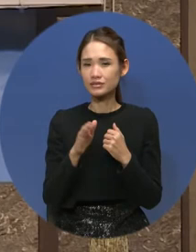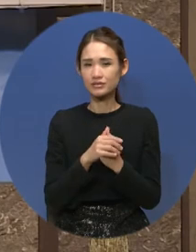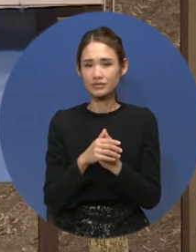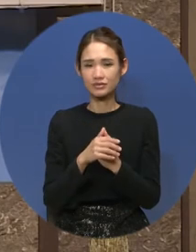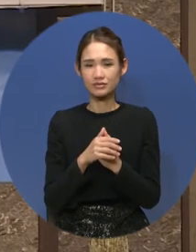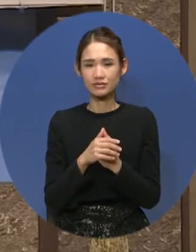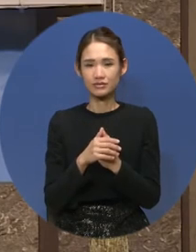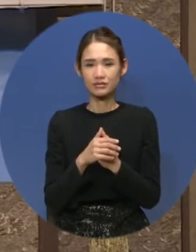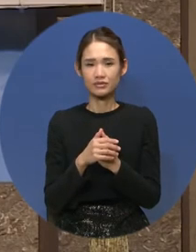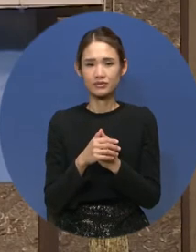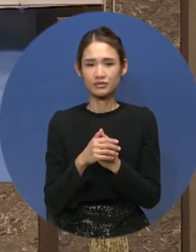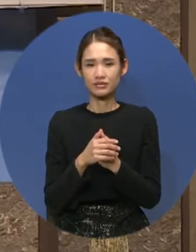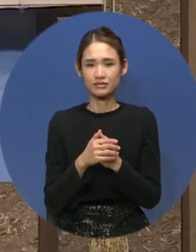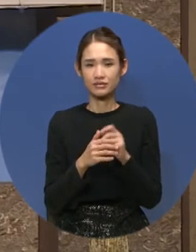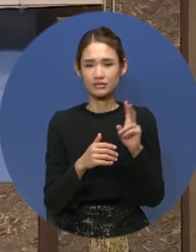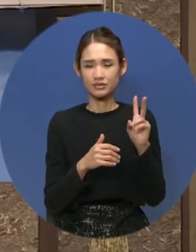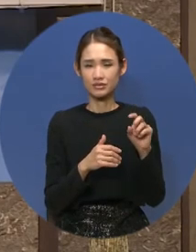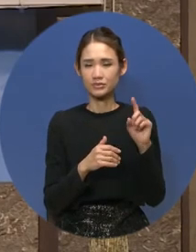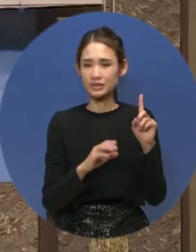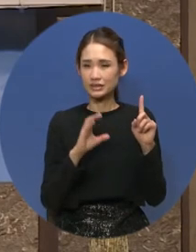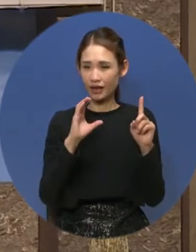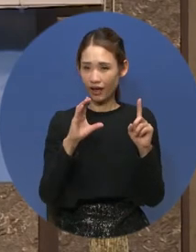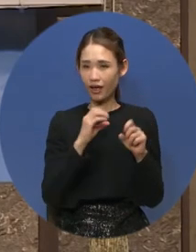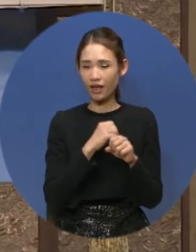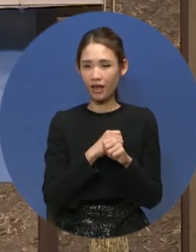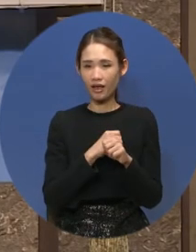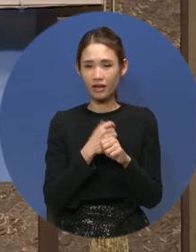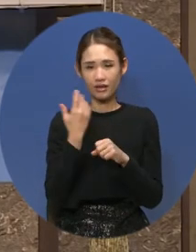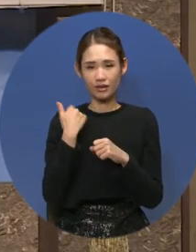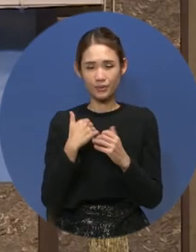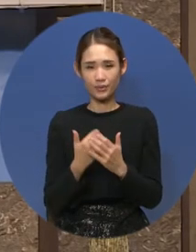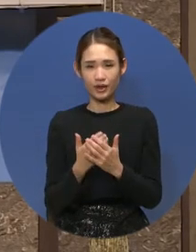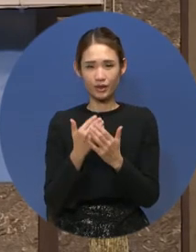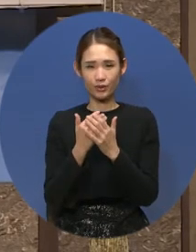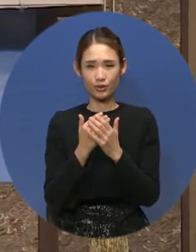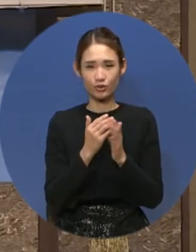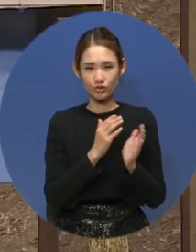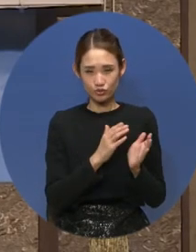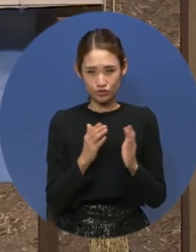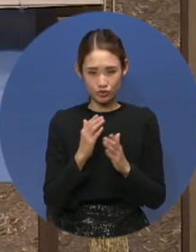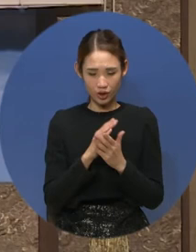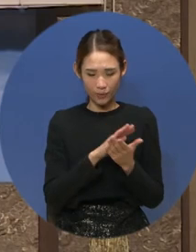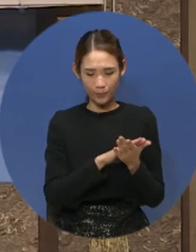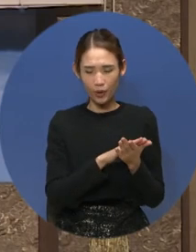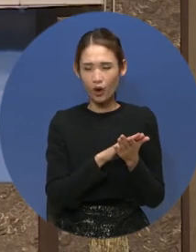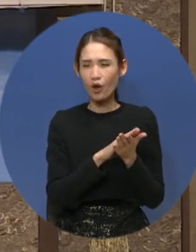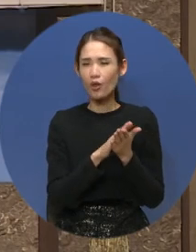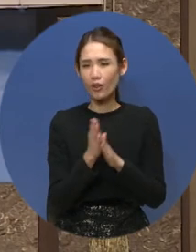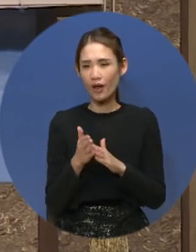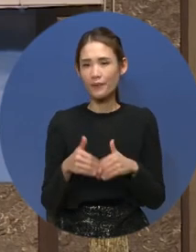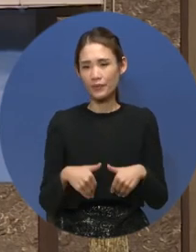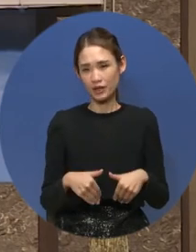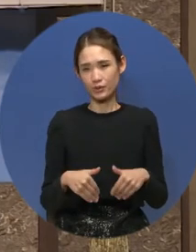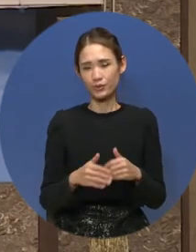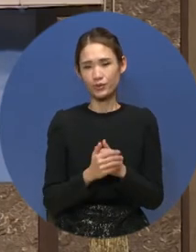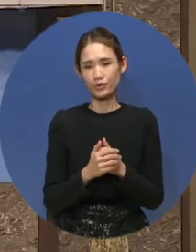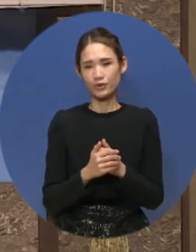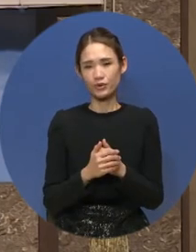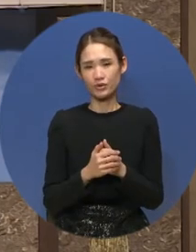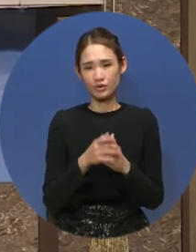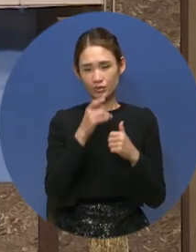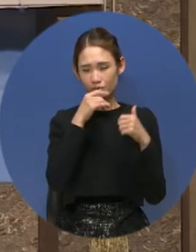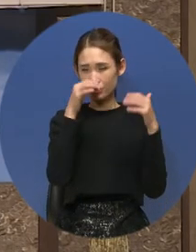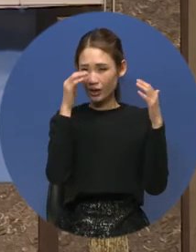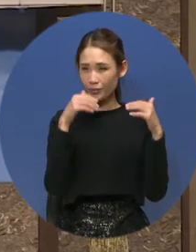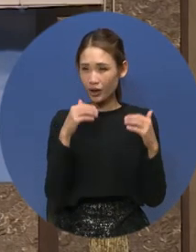또 2021세기 들어와서 영등포가 발전되어가는 과정에서 변화가 필요하다. 그리고 비가